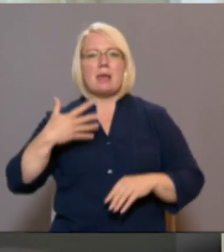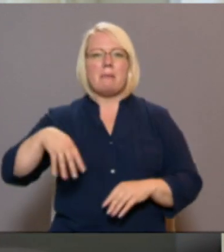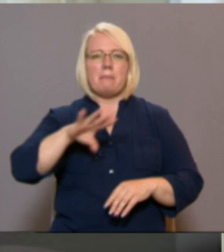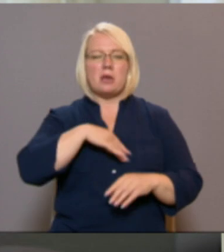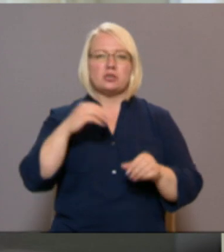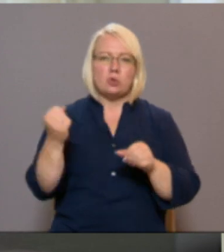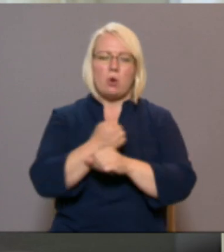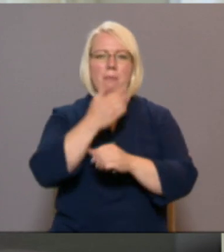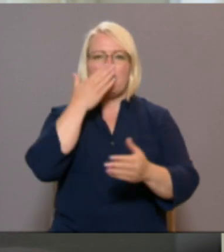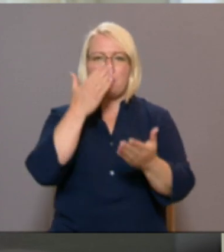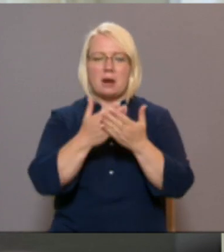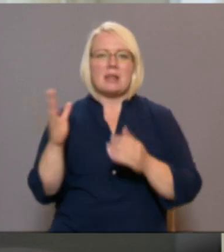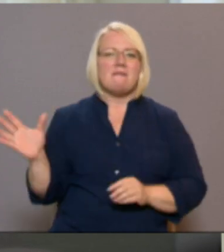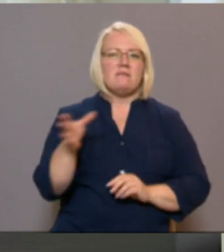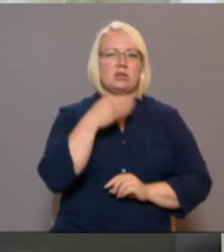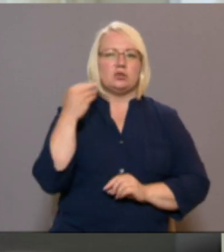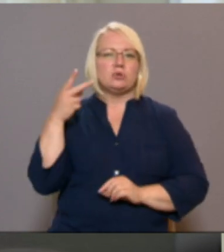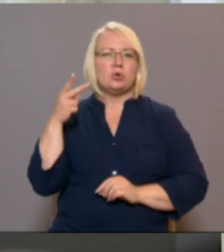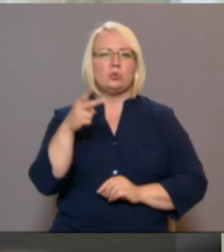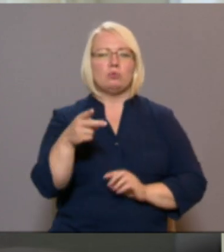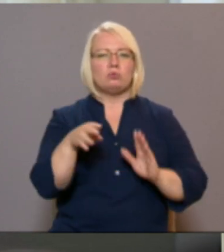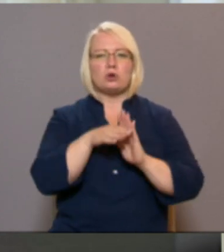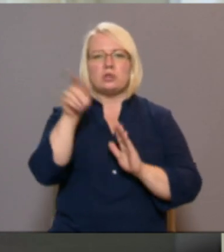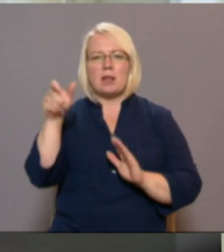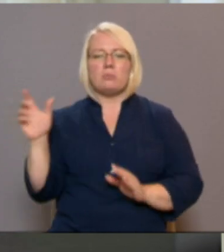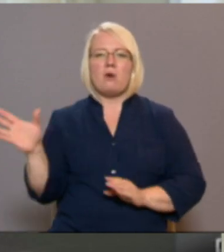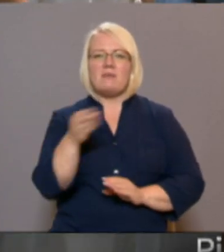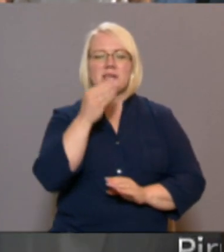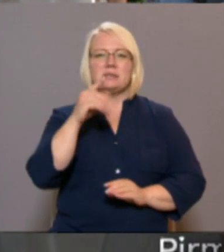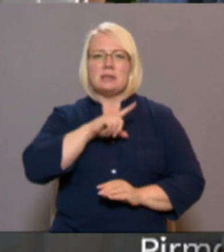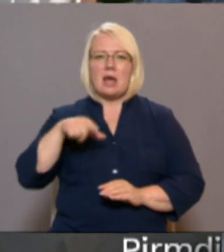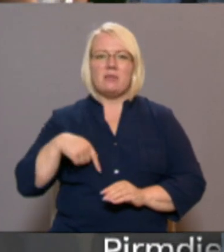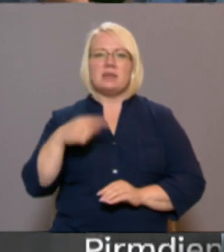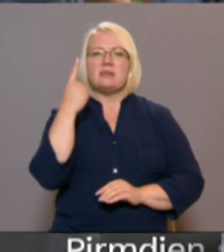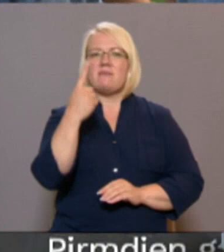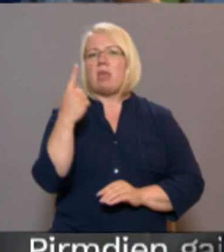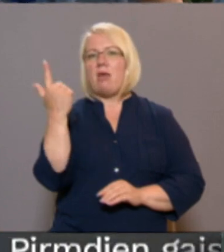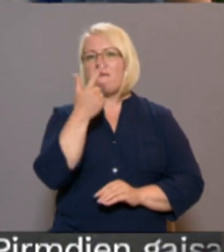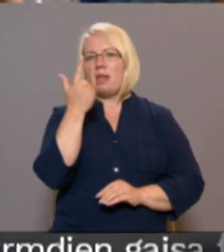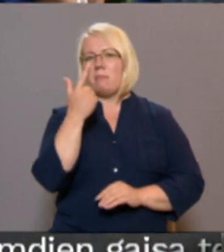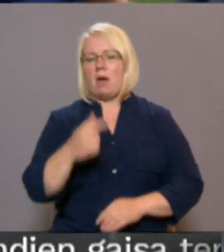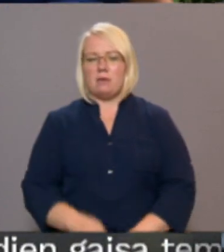tomēr parādītu visus 2000 dalībniekus no visas Latvijas tomēr vienā filmā.